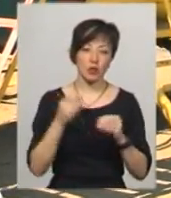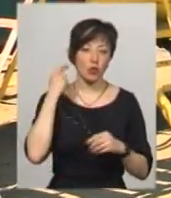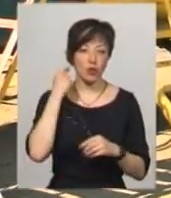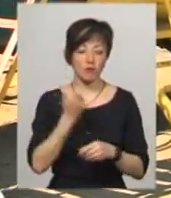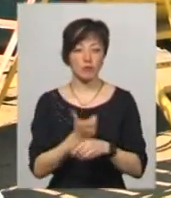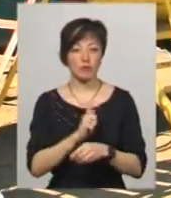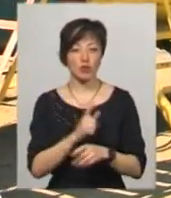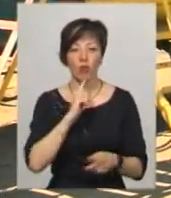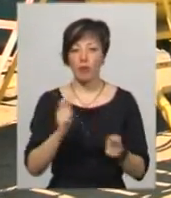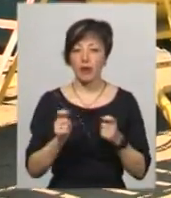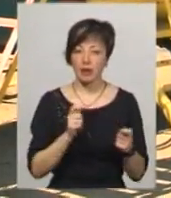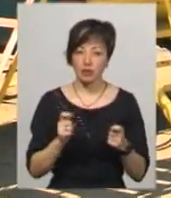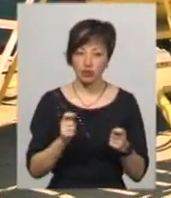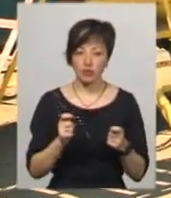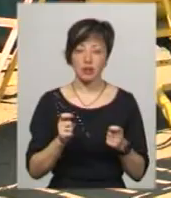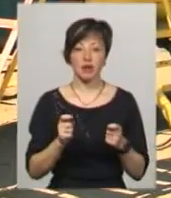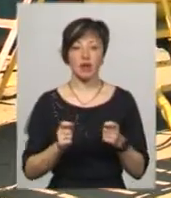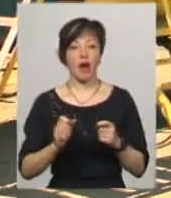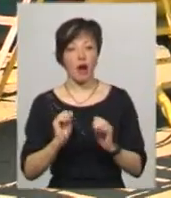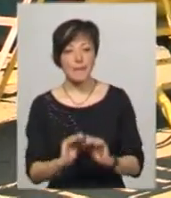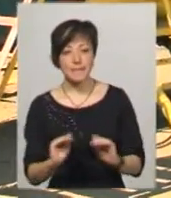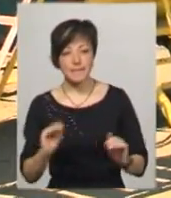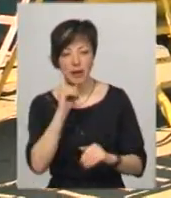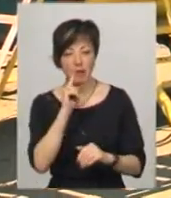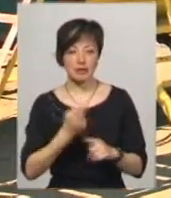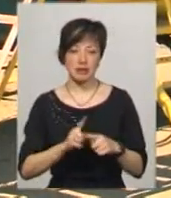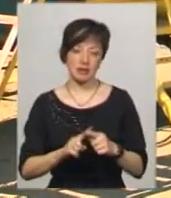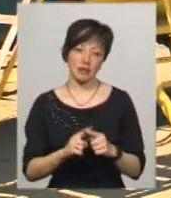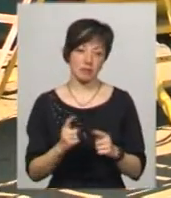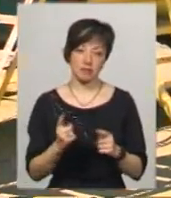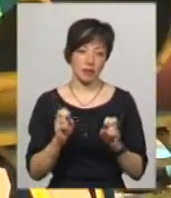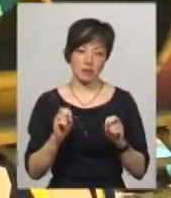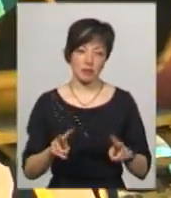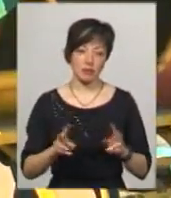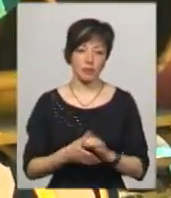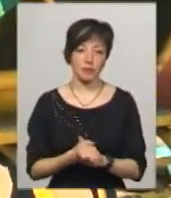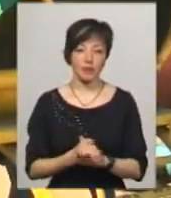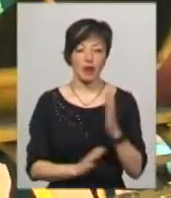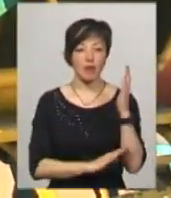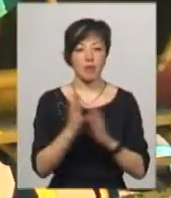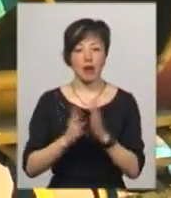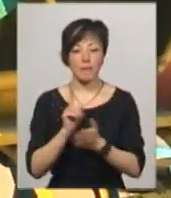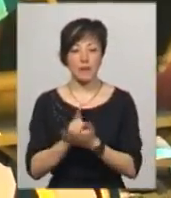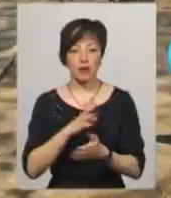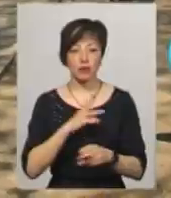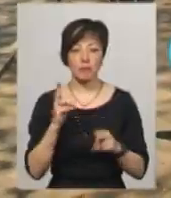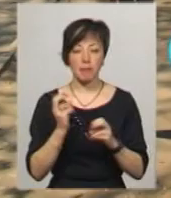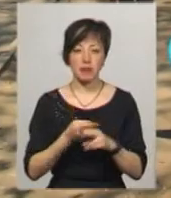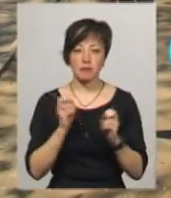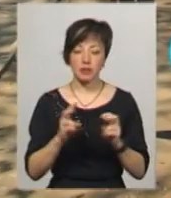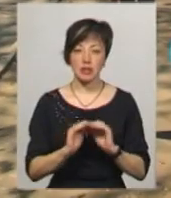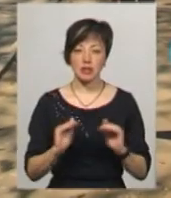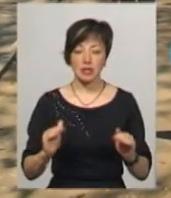які більш обережні, а для маленьких дітей то це трохи небезпечно. В парках має бути безпечно для дітей.